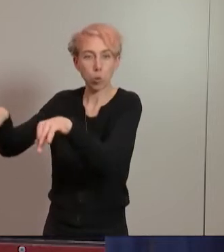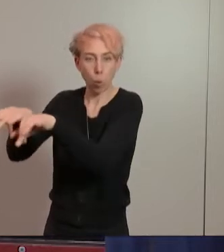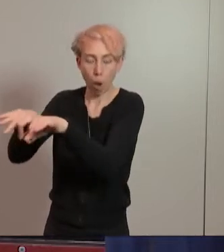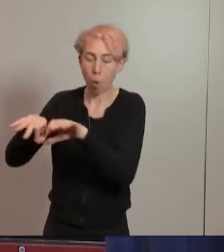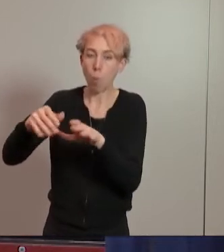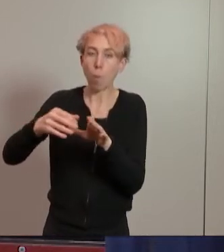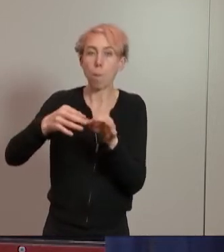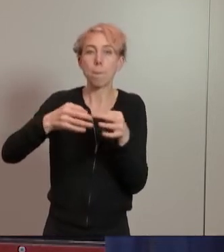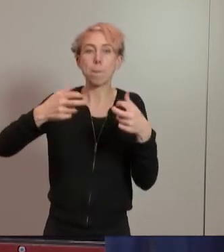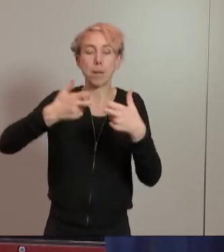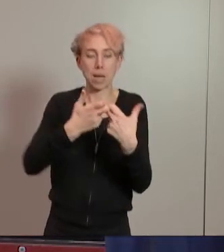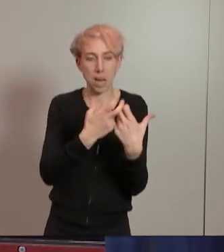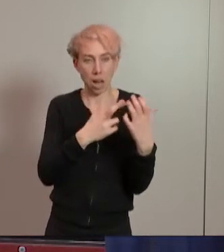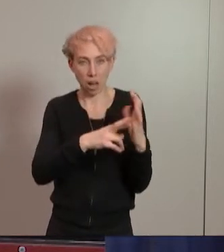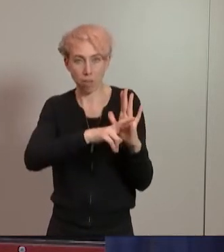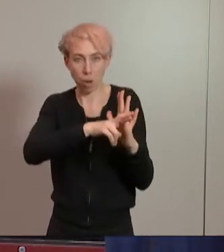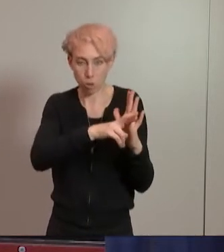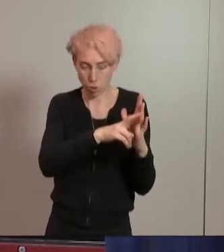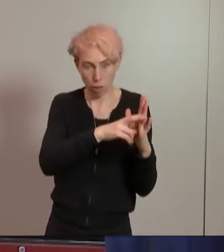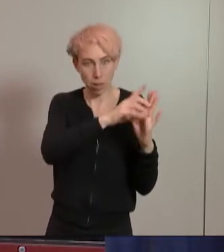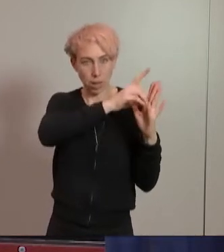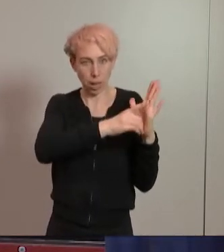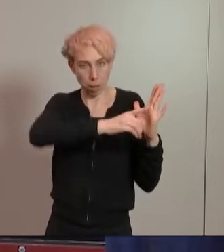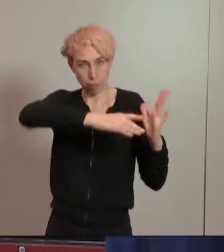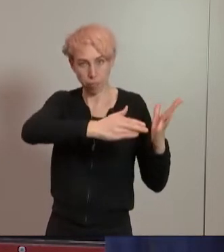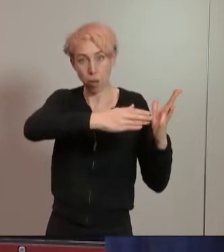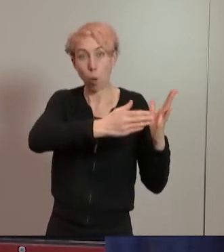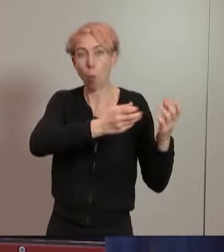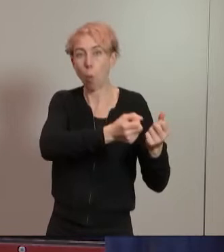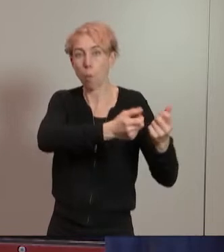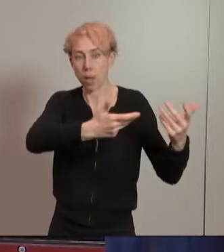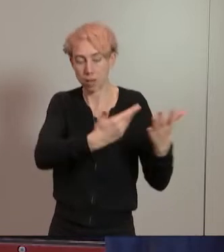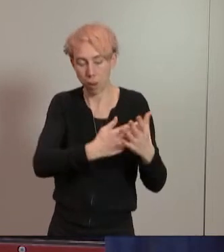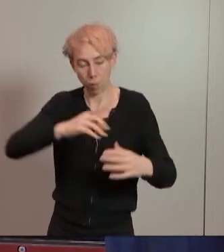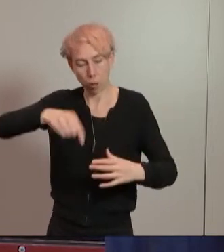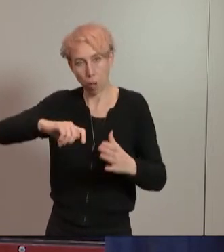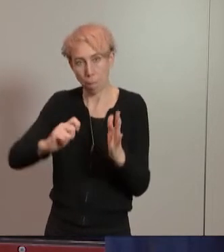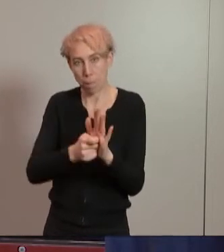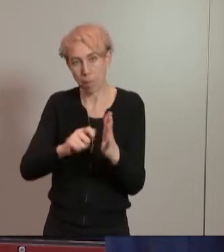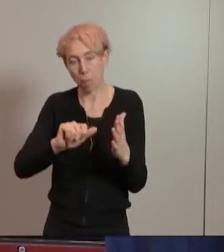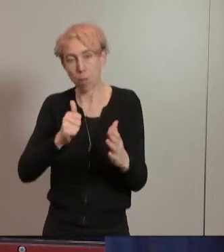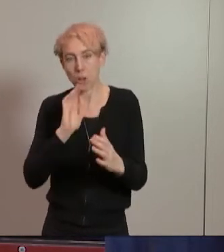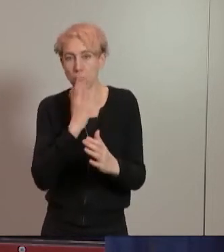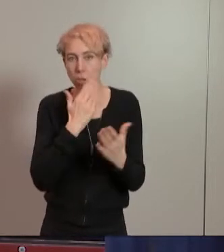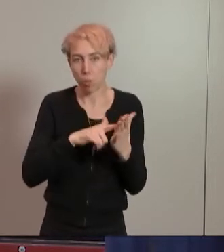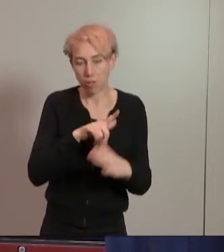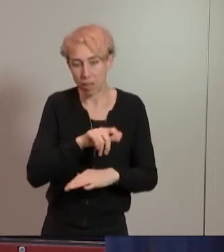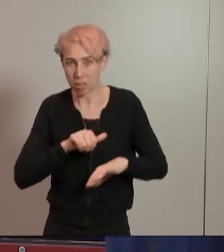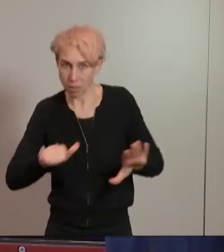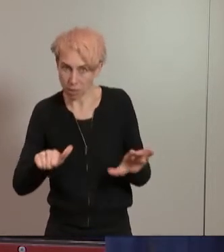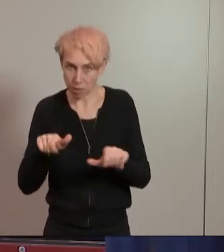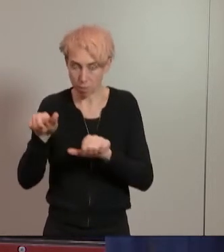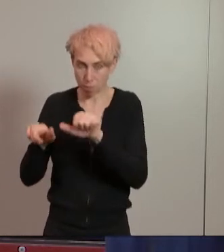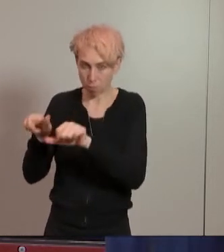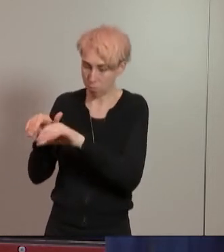de référence fixé par décret pour la prévoyance sera obligatoire. Au 1er janvier 2026, la prise en charge par les